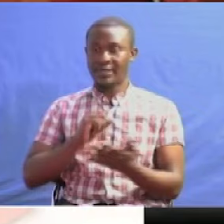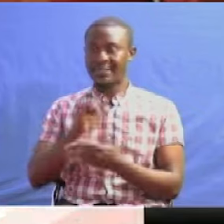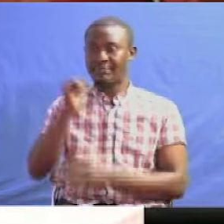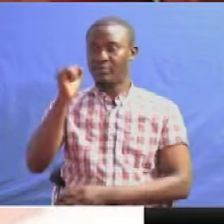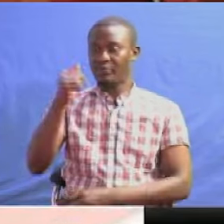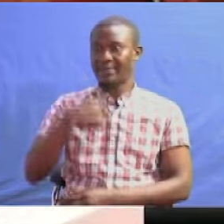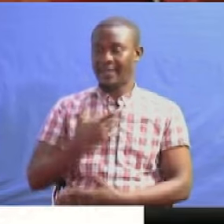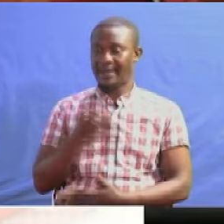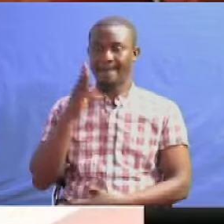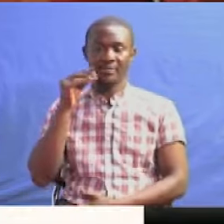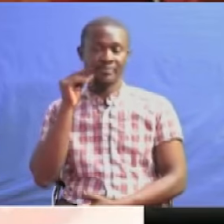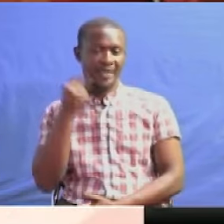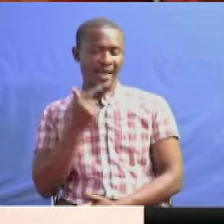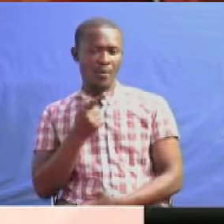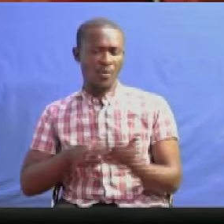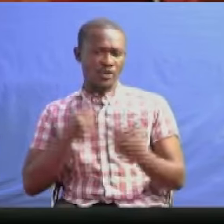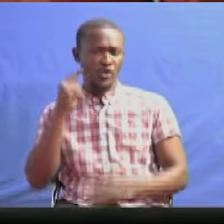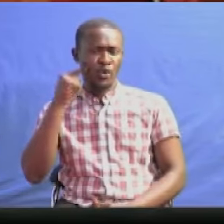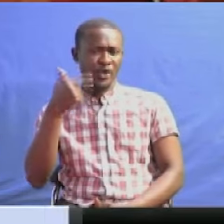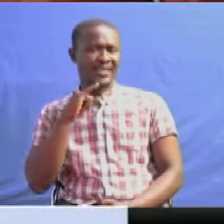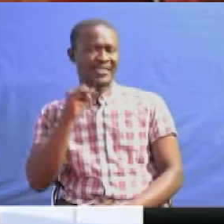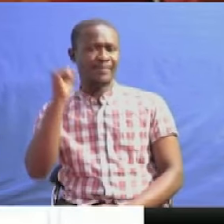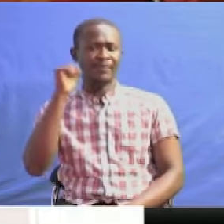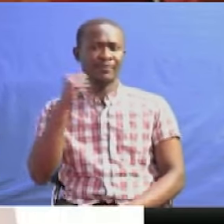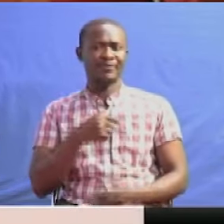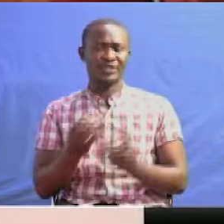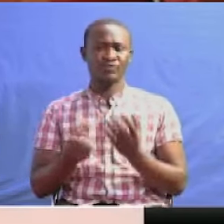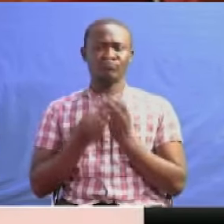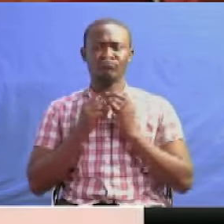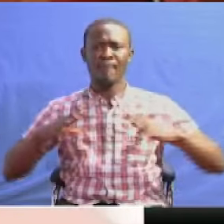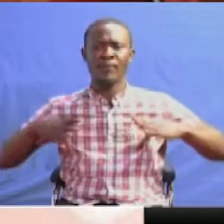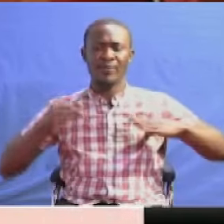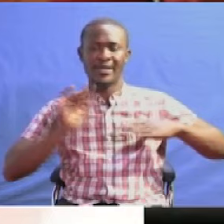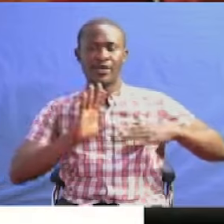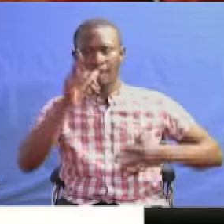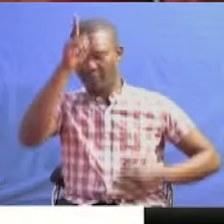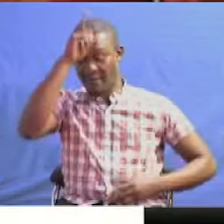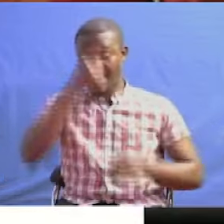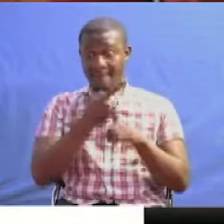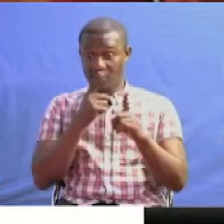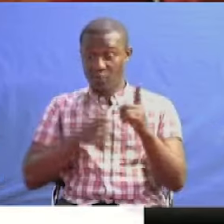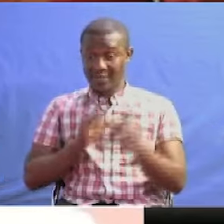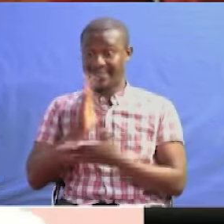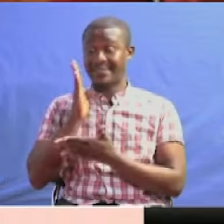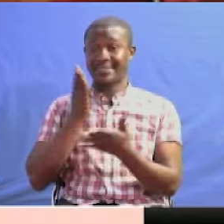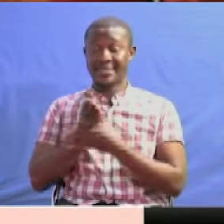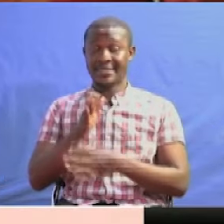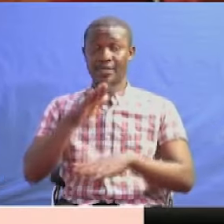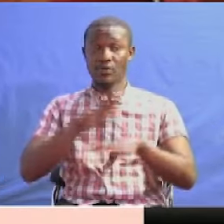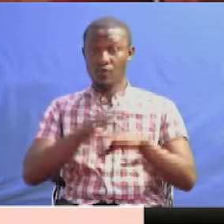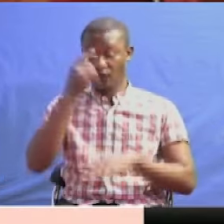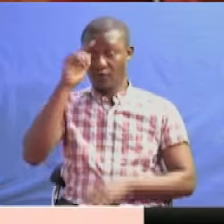politically expedient and what you think is politically popular in your village, but what is right and good for